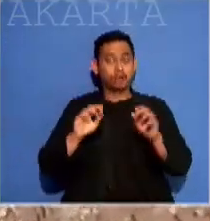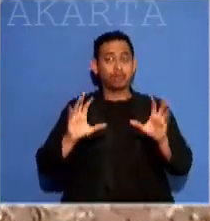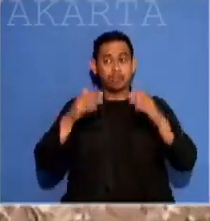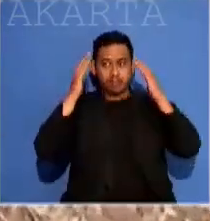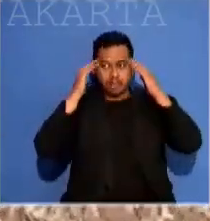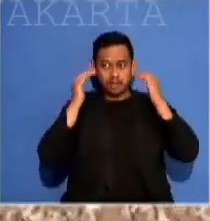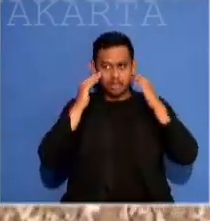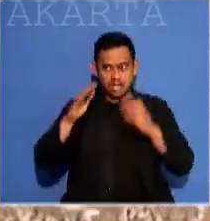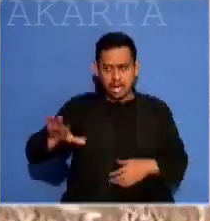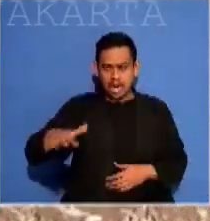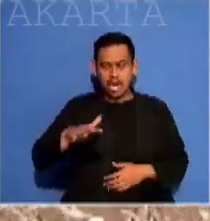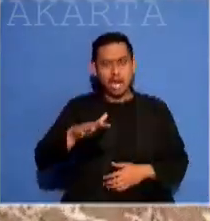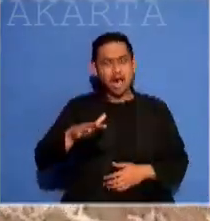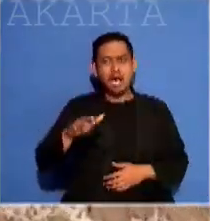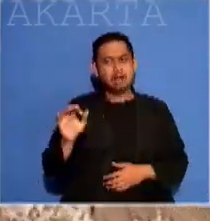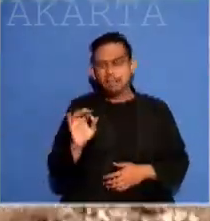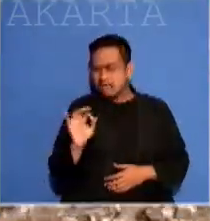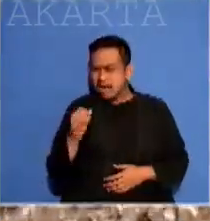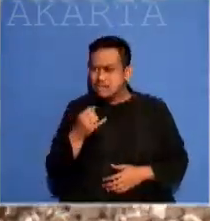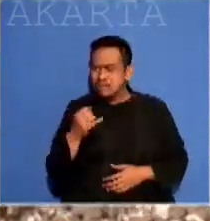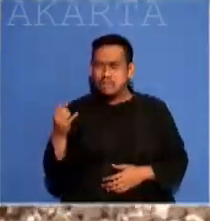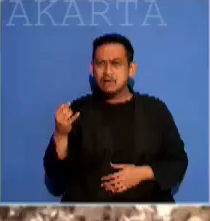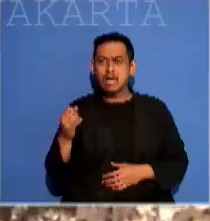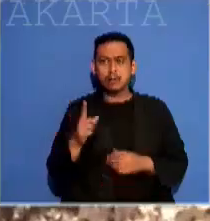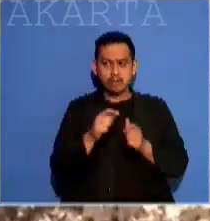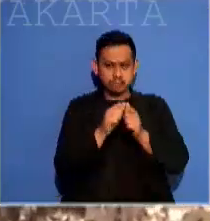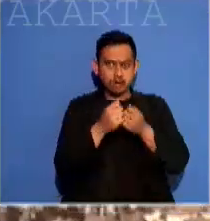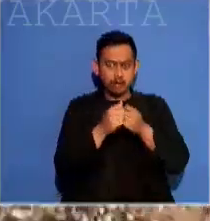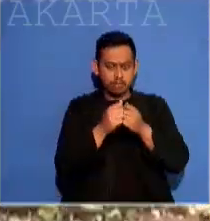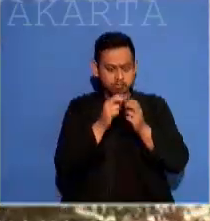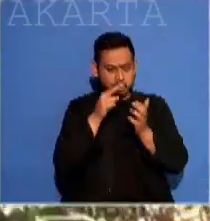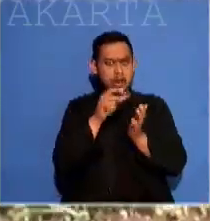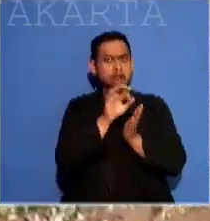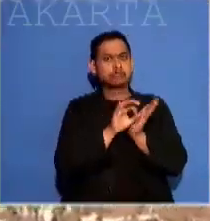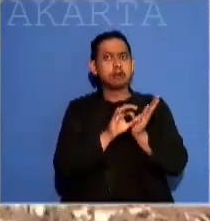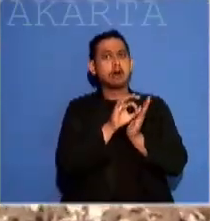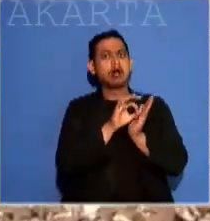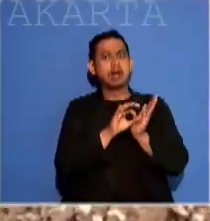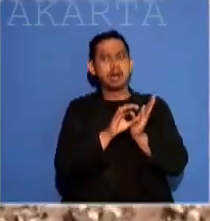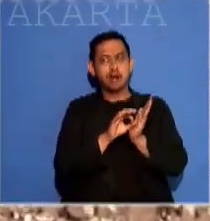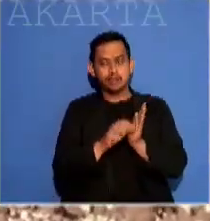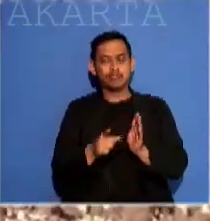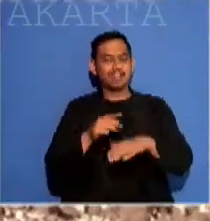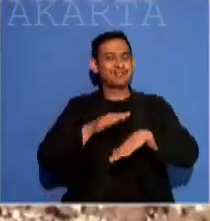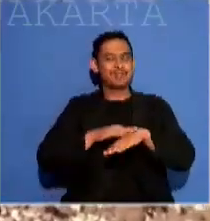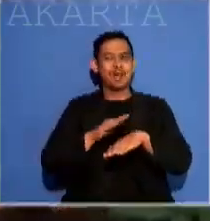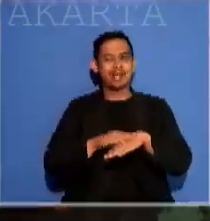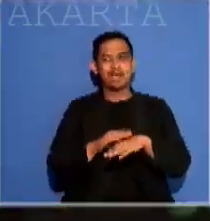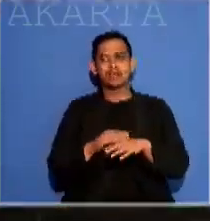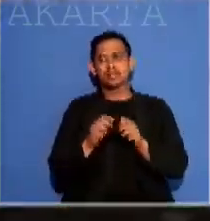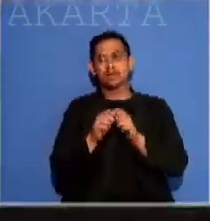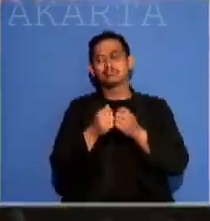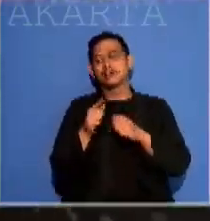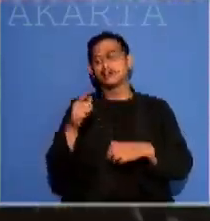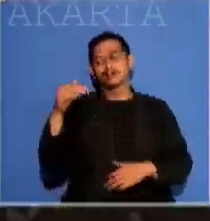toyo. Sugi sawenih kadang tani kacang brol ngakeni bilih asiling budidaya kacang ing wekdal sakmenika mandhap.